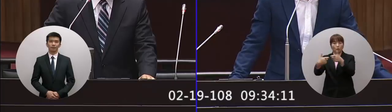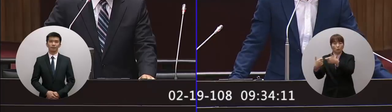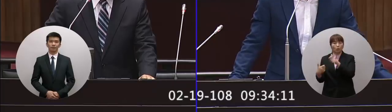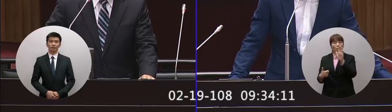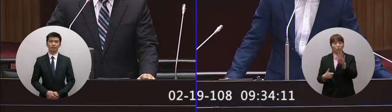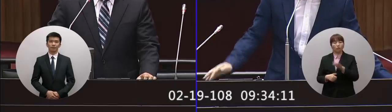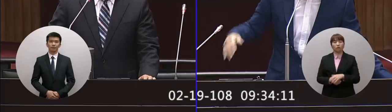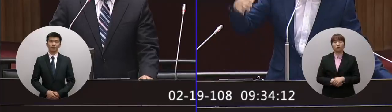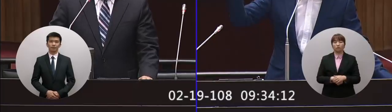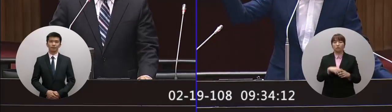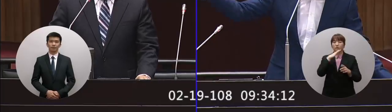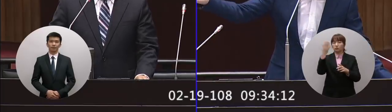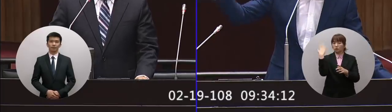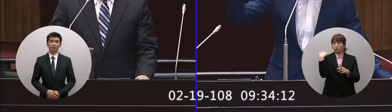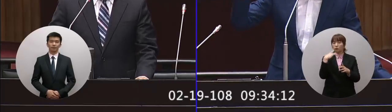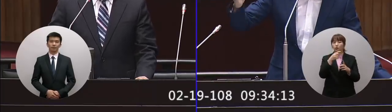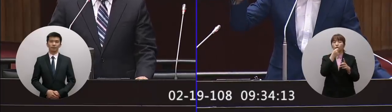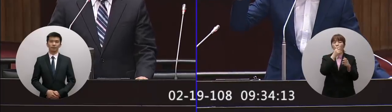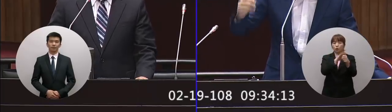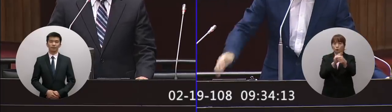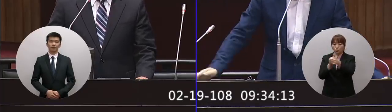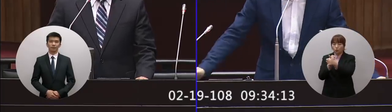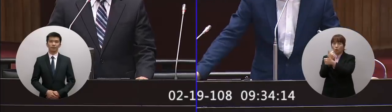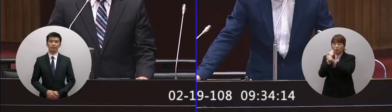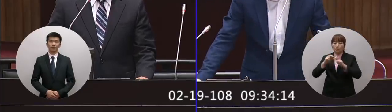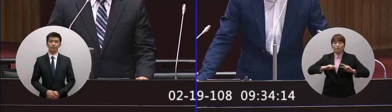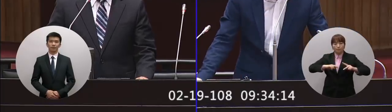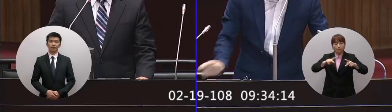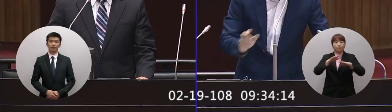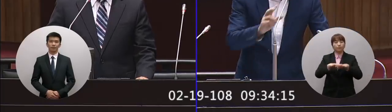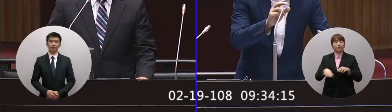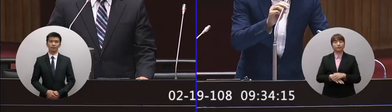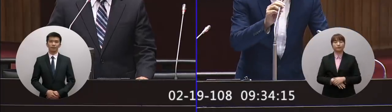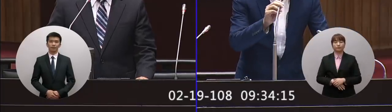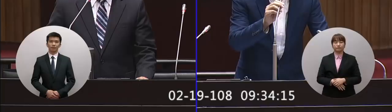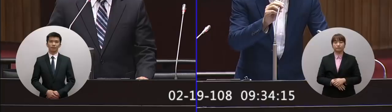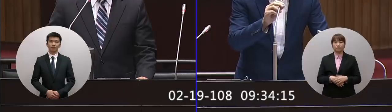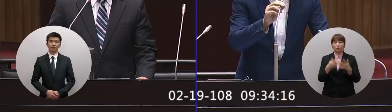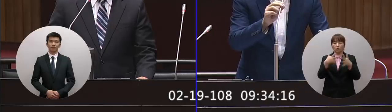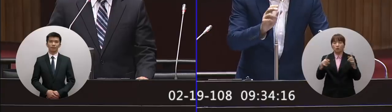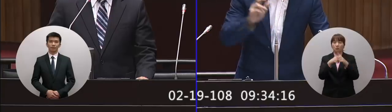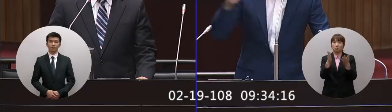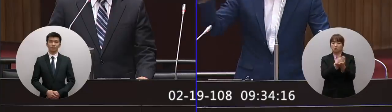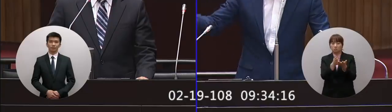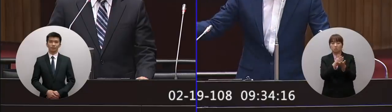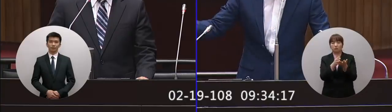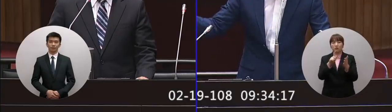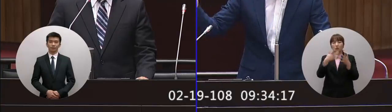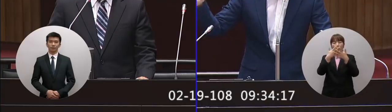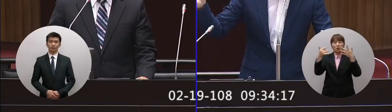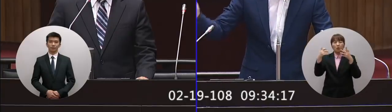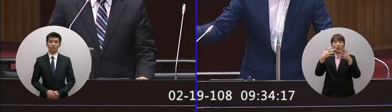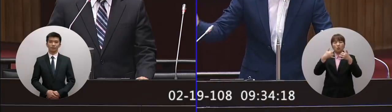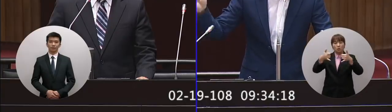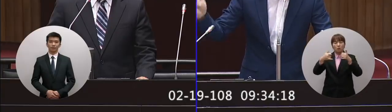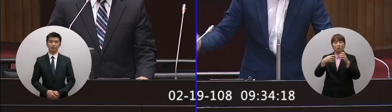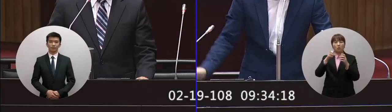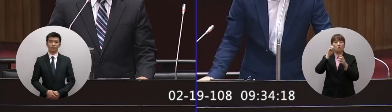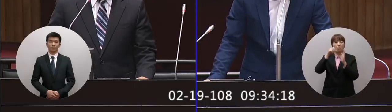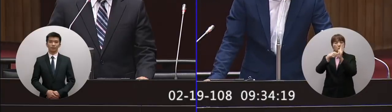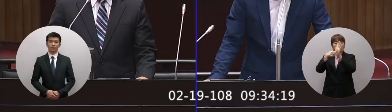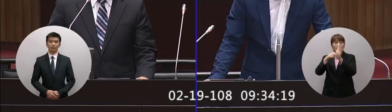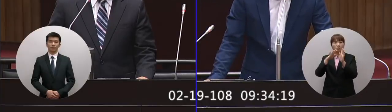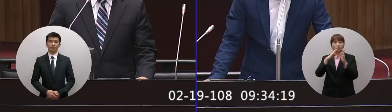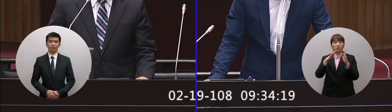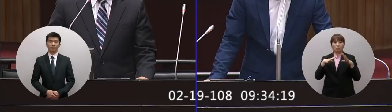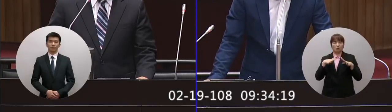是从过去愿意学习经验做改革的哈。所以很多人批评说啊，网红啦，官员常